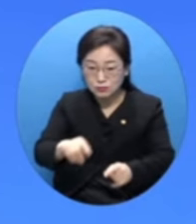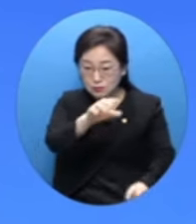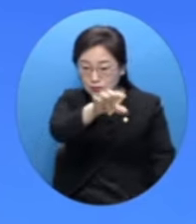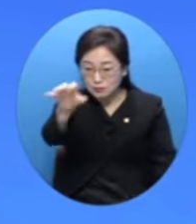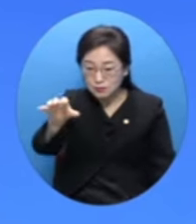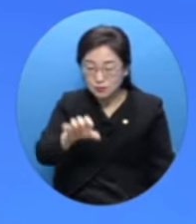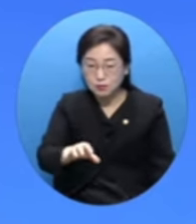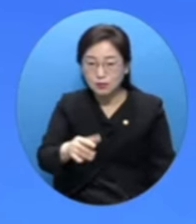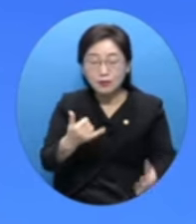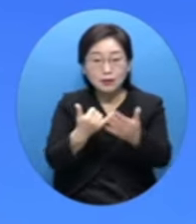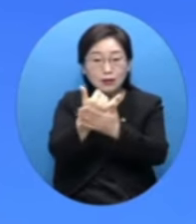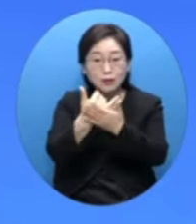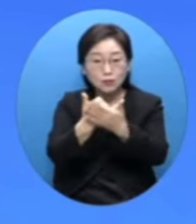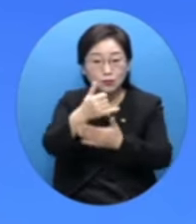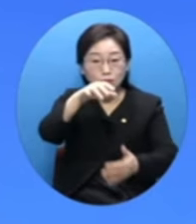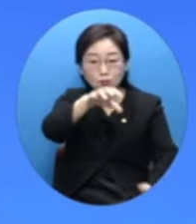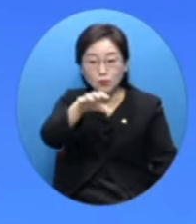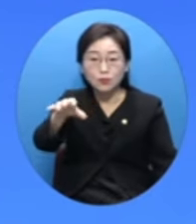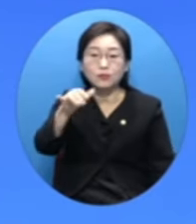아동센터들이 있는데